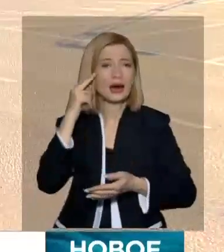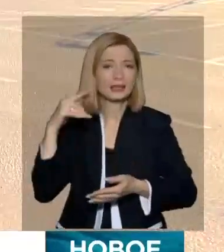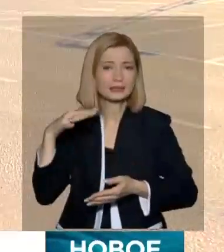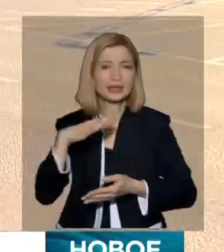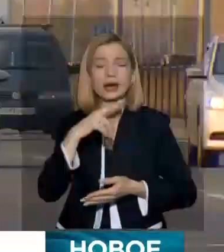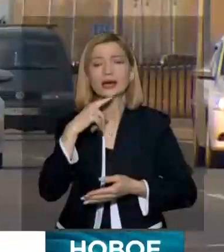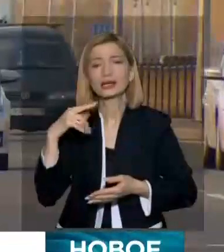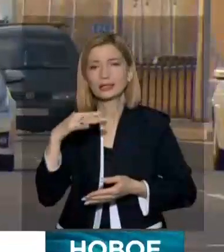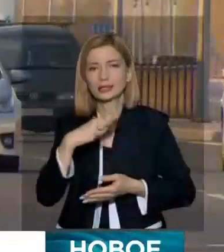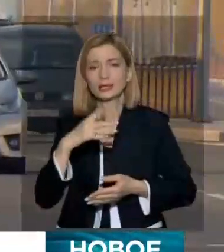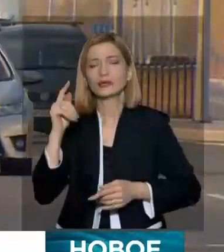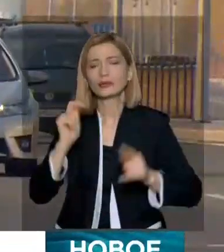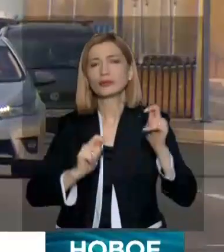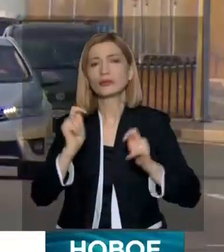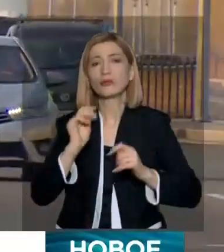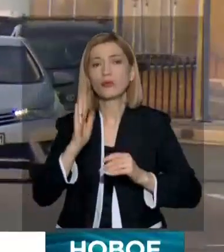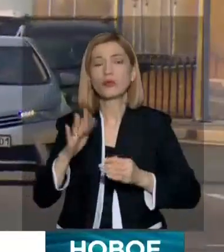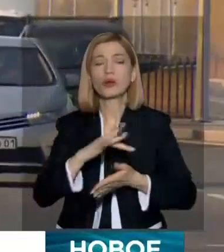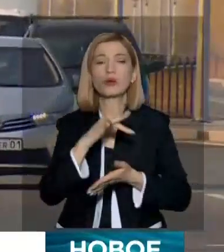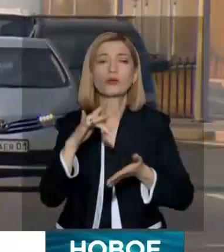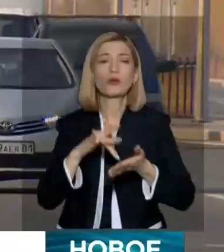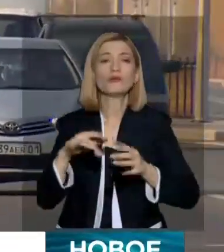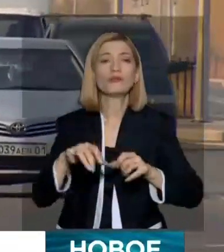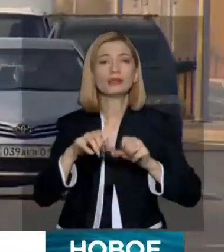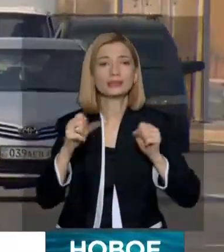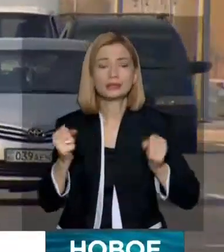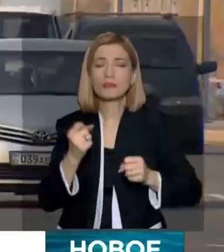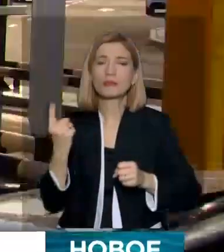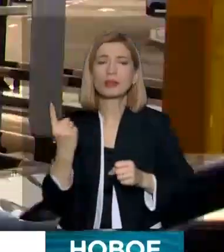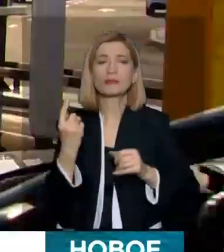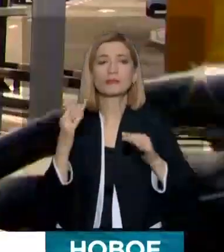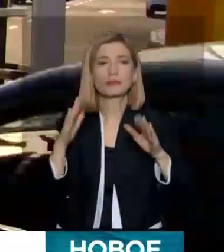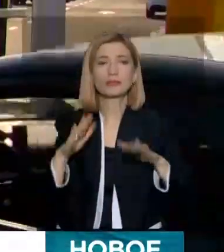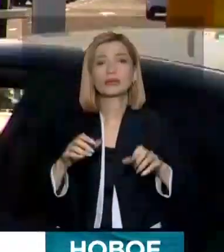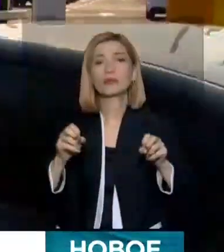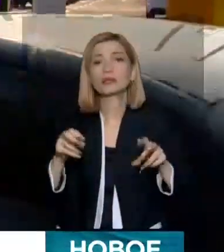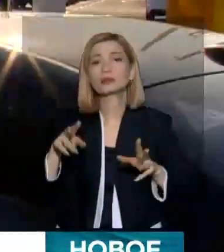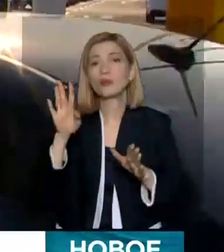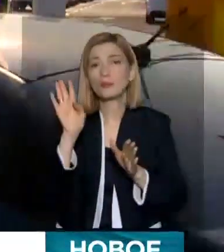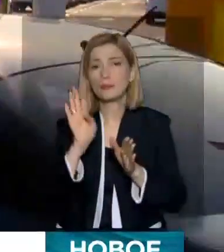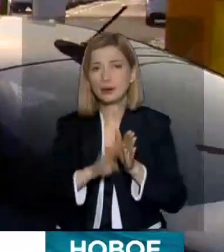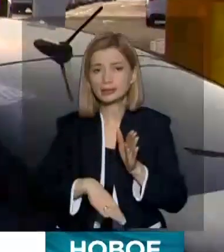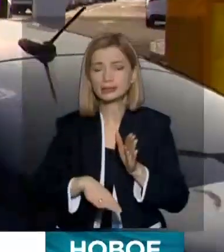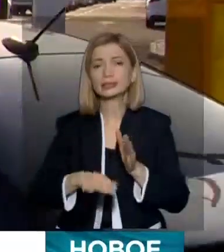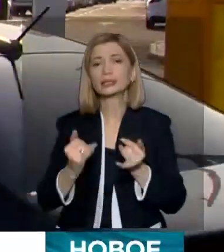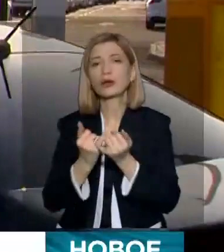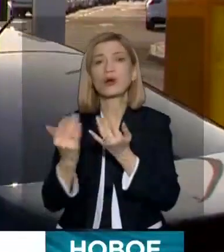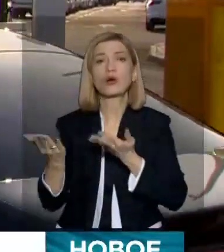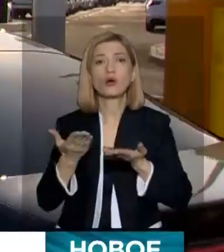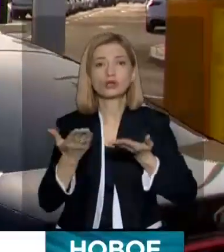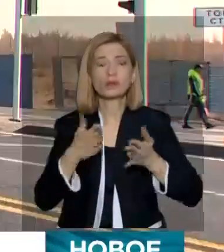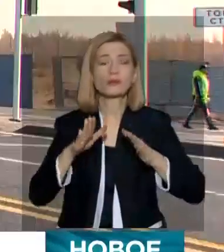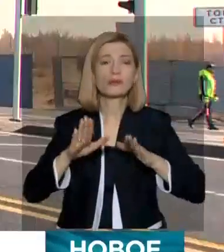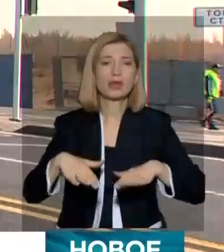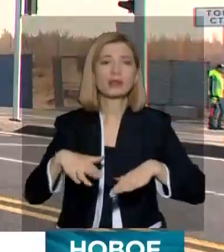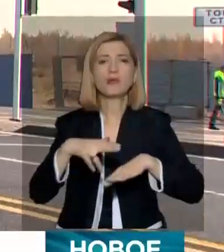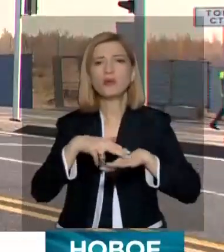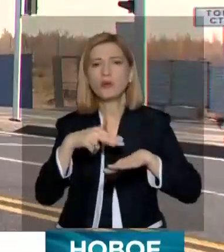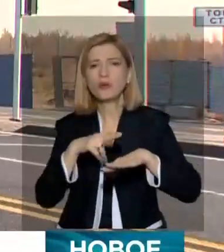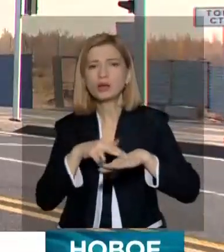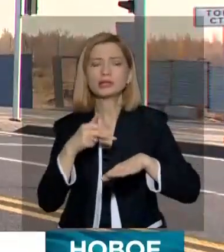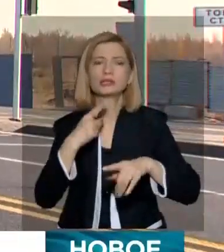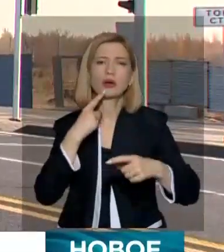Россия». Для городских властей первостепенно обеспечить безопасность гостей. Местная полиция уже укрепляет